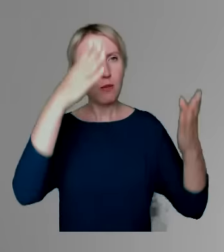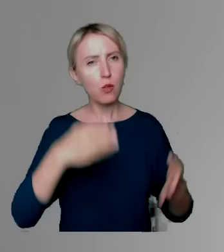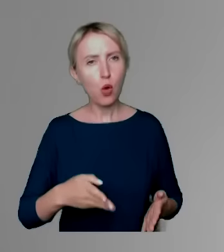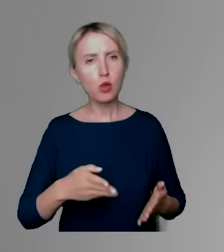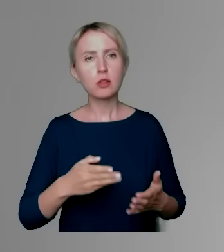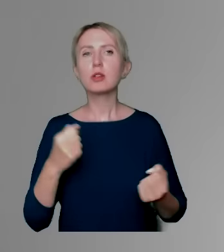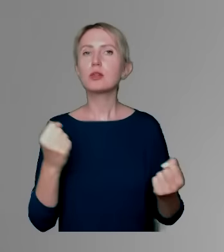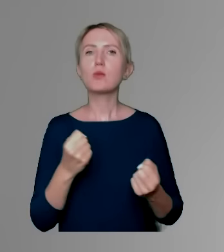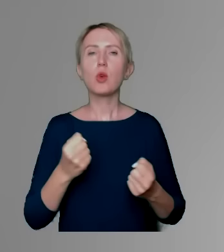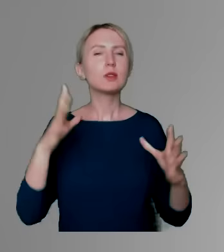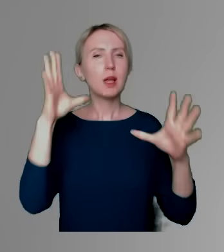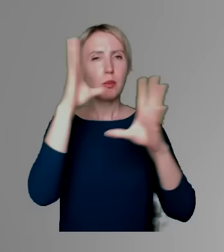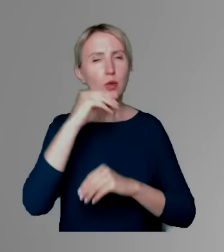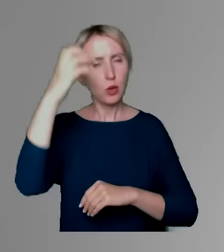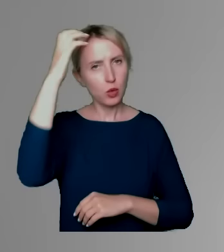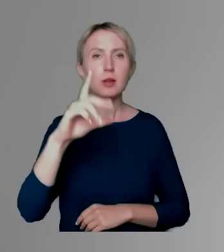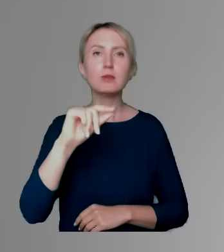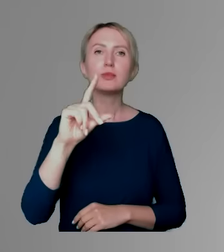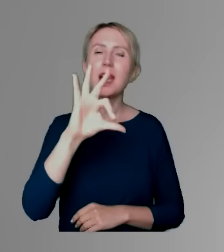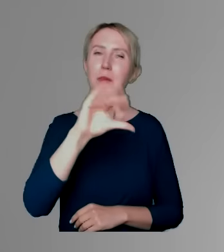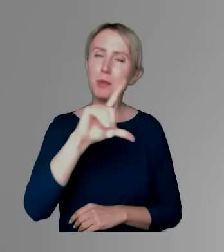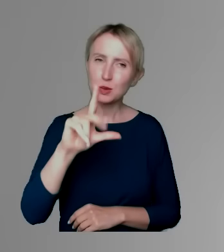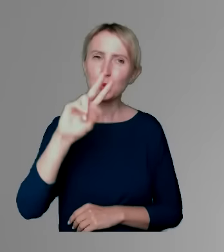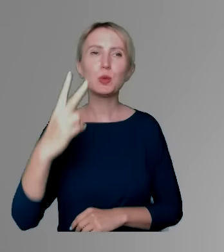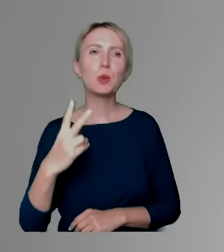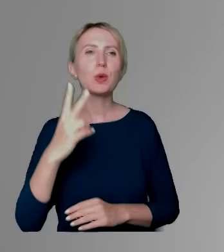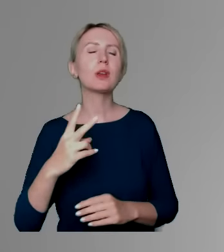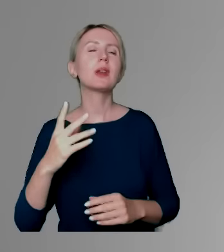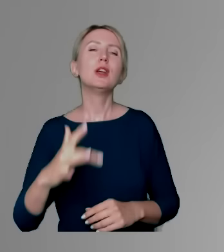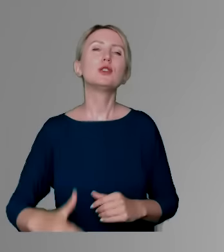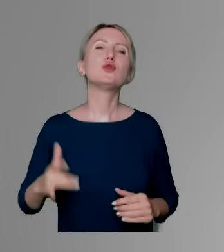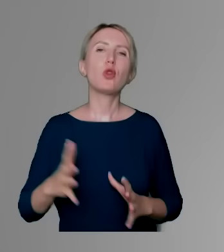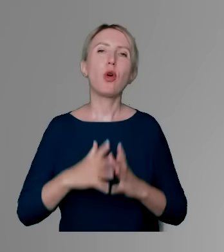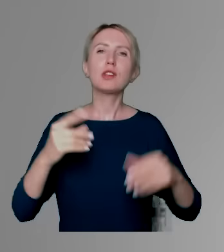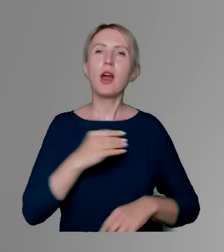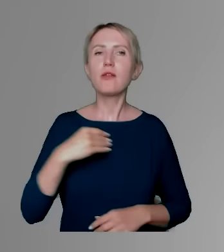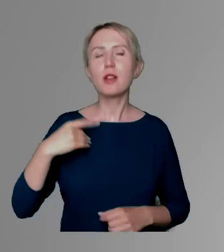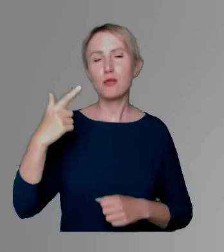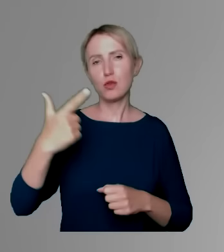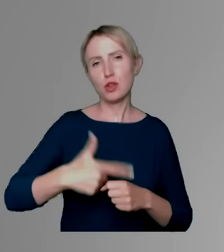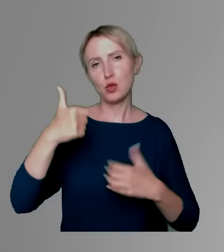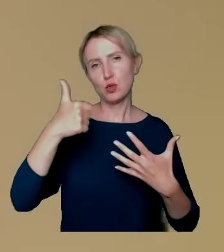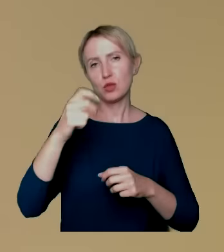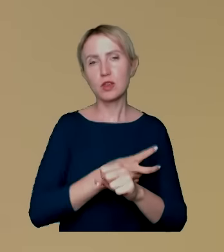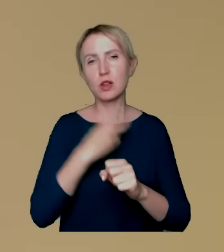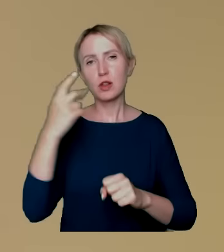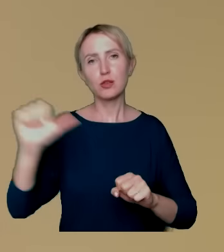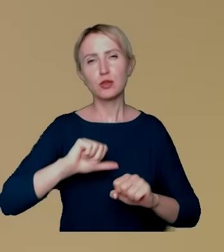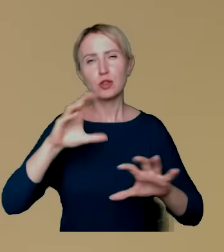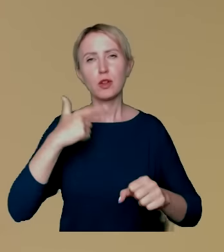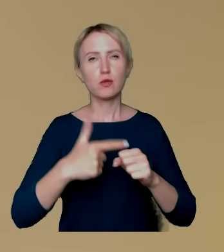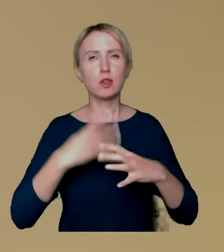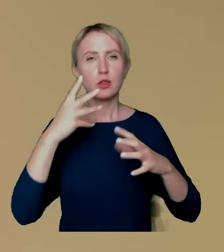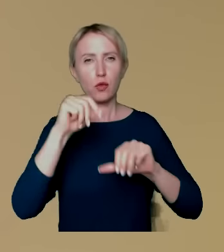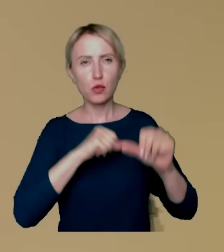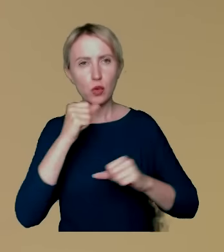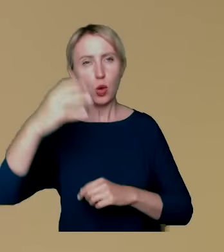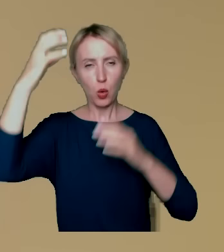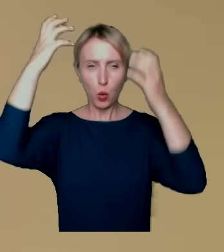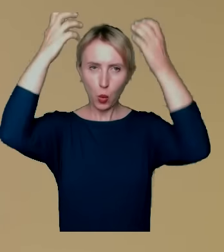król. Przemysł II, książę Wielkopolski, został 26 czerwca 1295 roku koronowany na